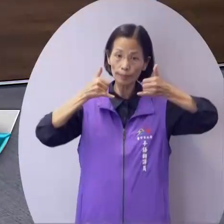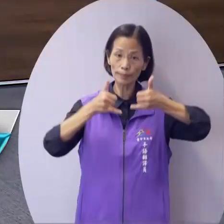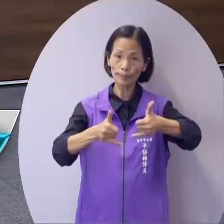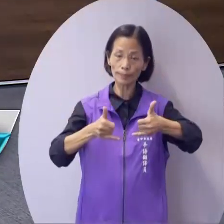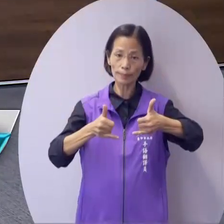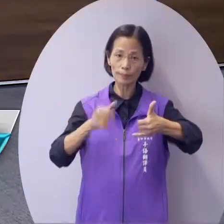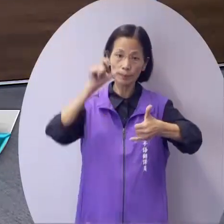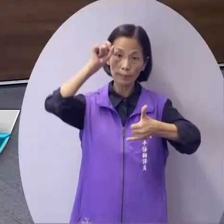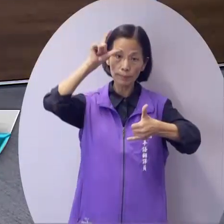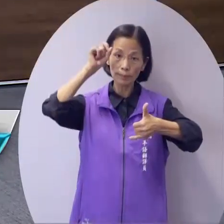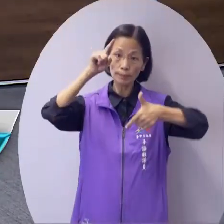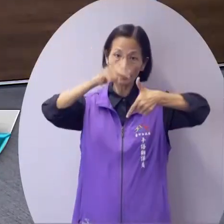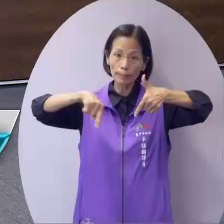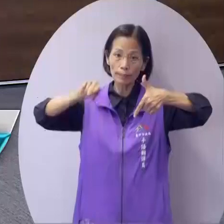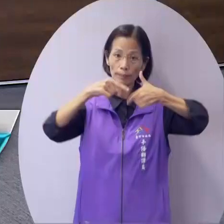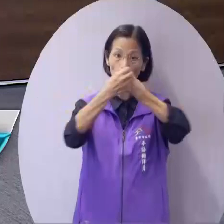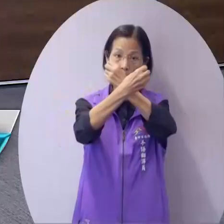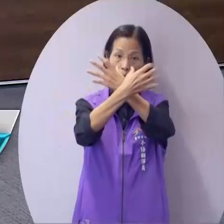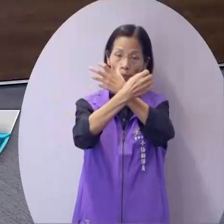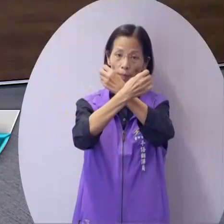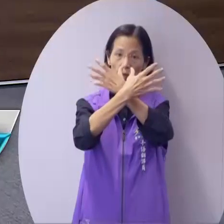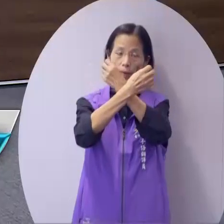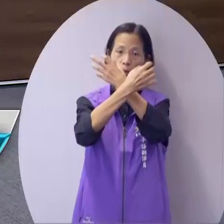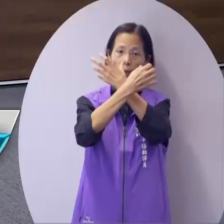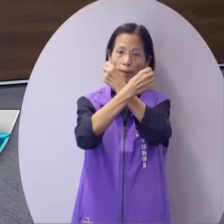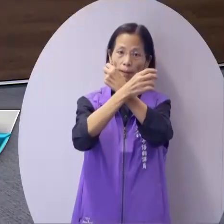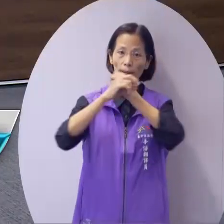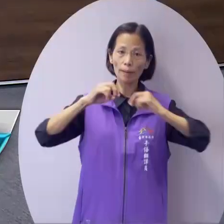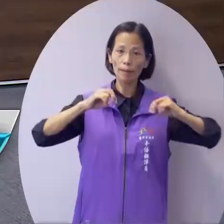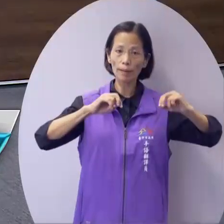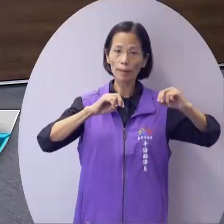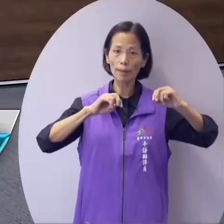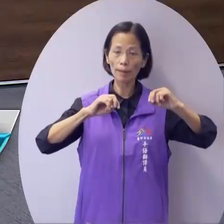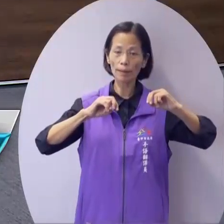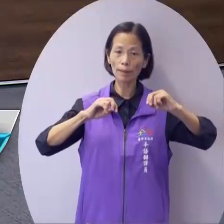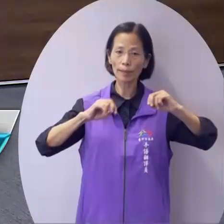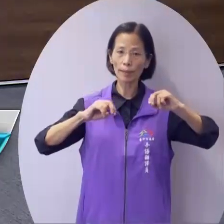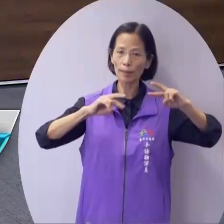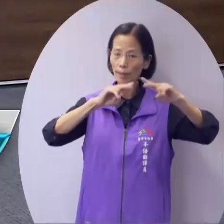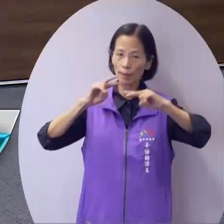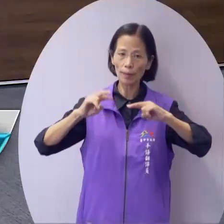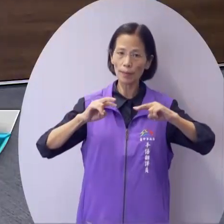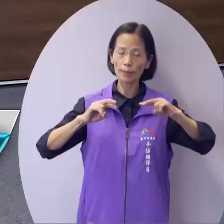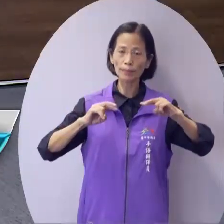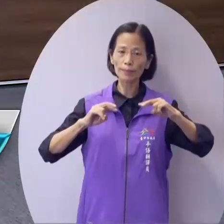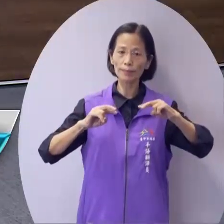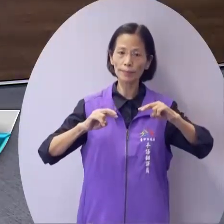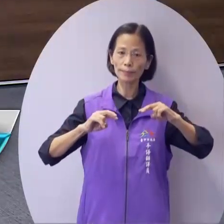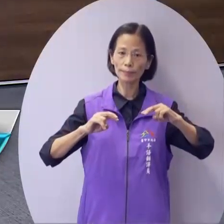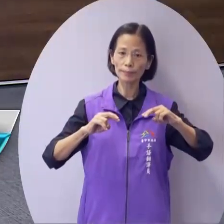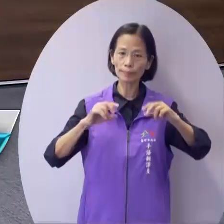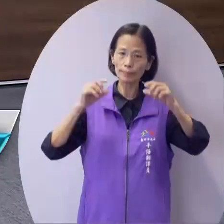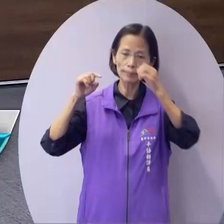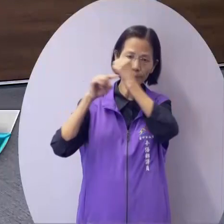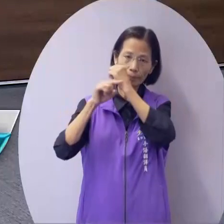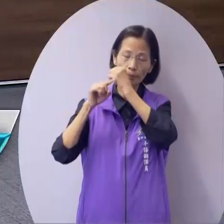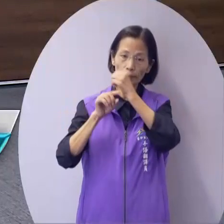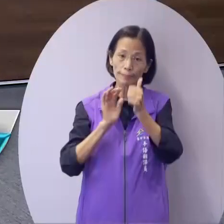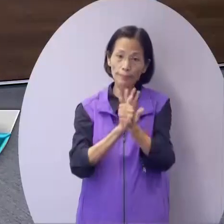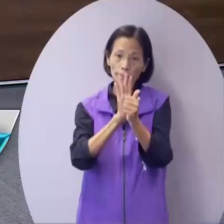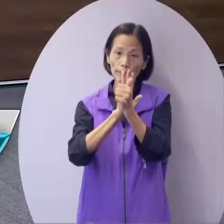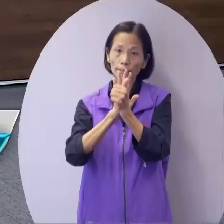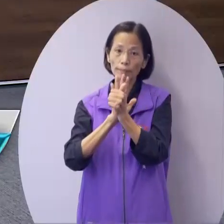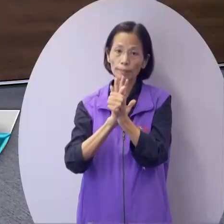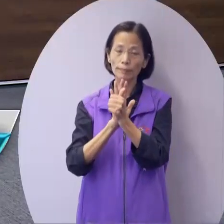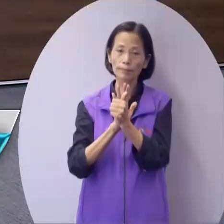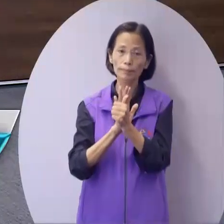的一些智慧化的号志，就红绿灯来做相关的这个续进的一些研议跟推动。那过